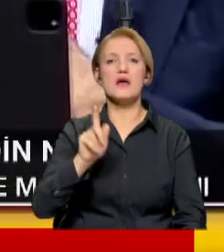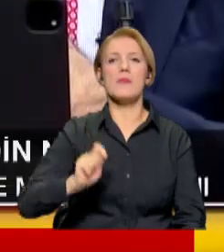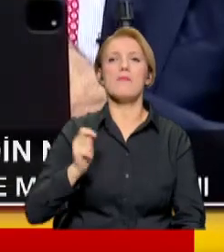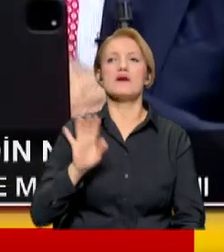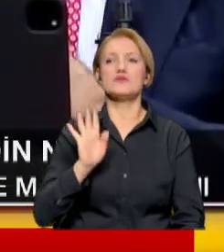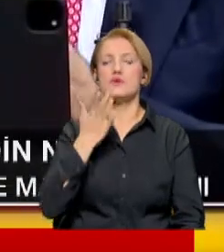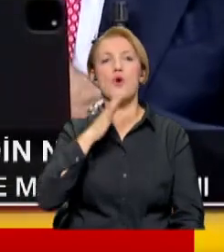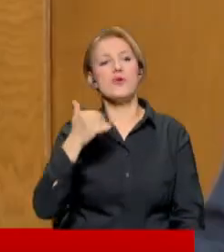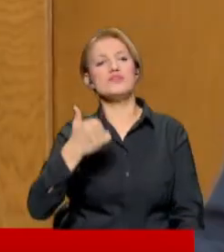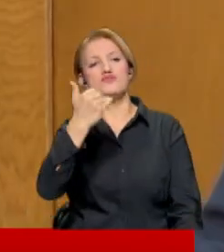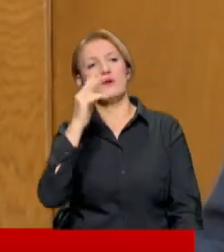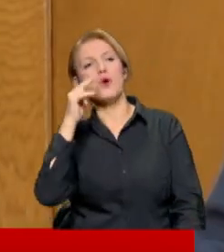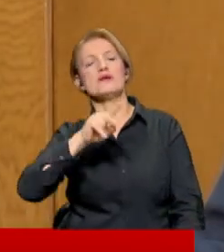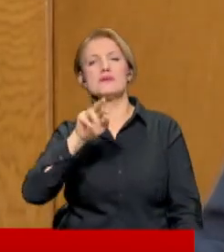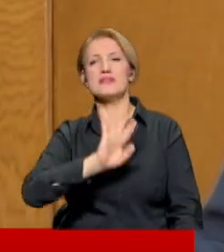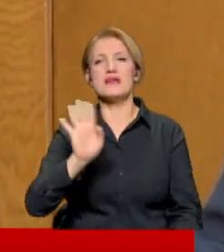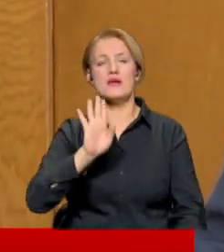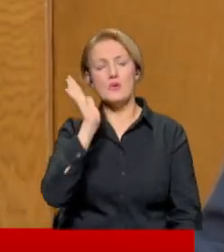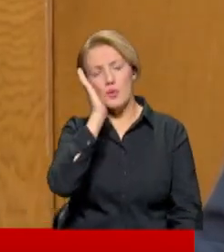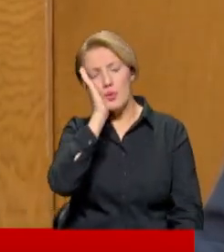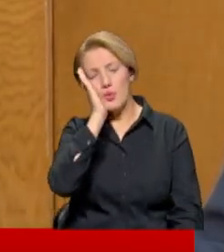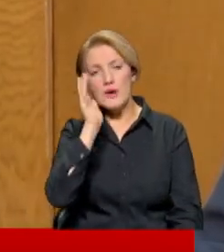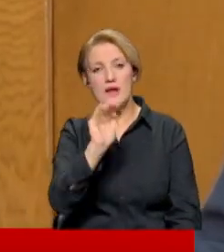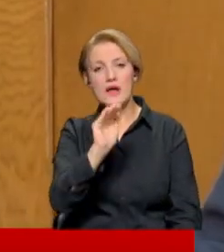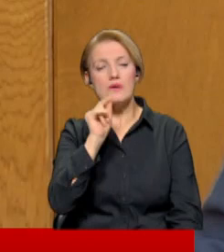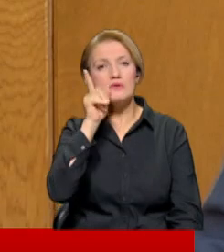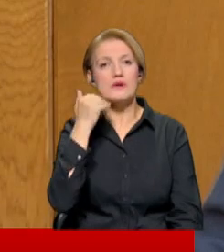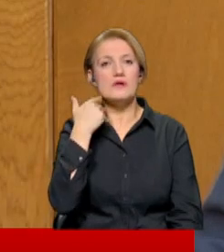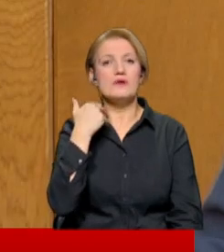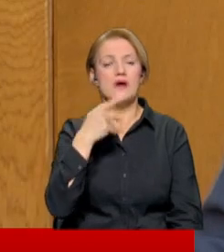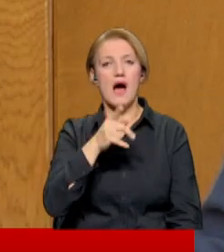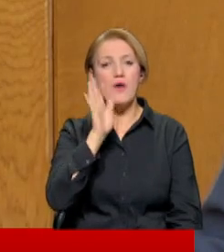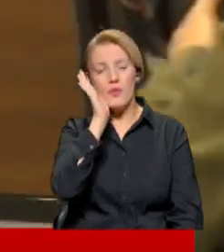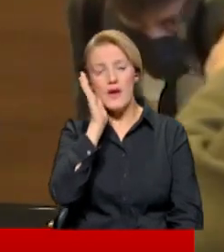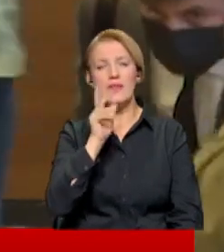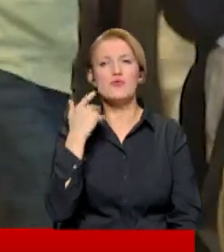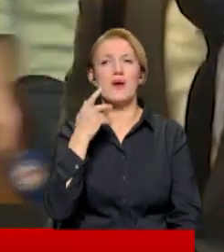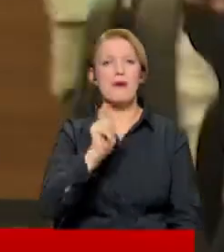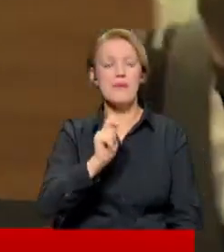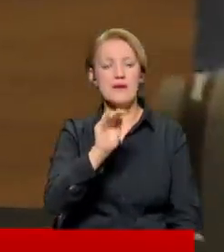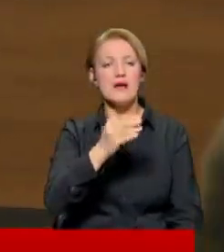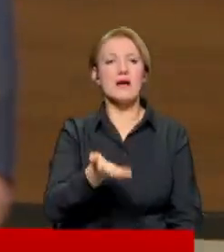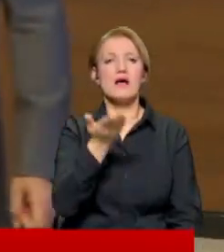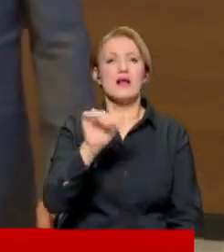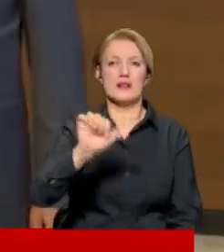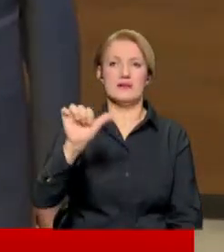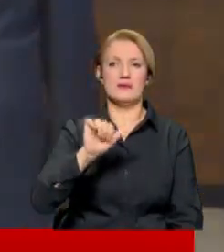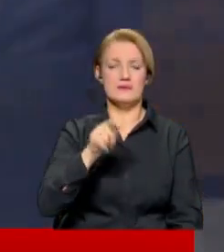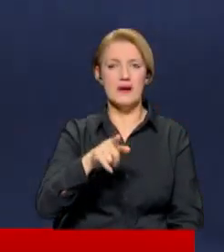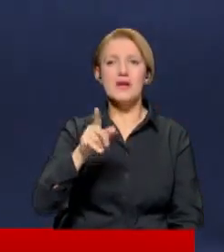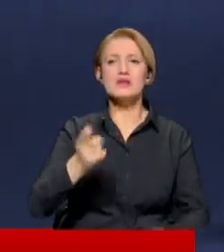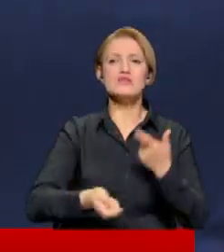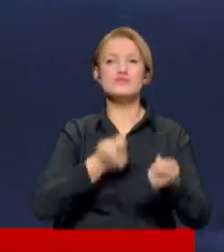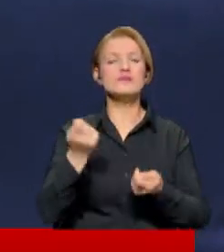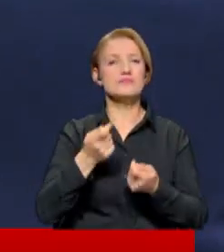dışarıdan görüldüğü gibi değil ama uyuma numarası yapan uyandıramazsın çalışma bakanının haklı bir talep dediği